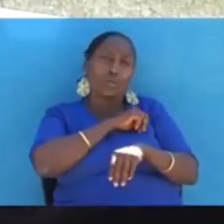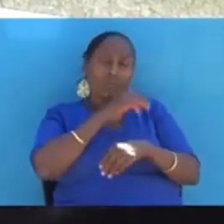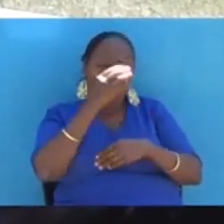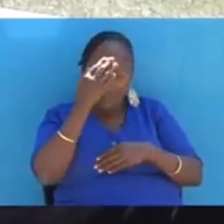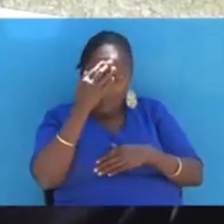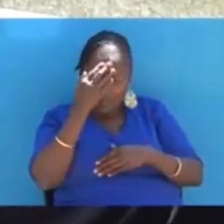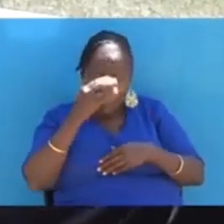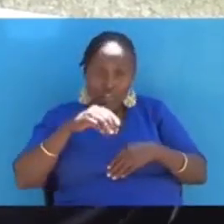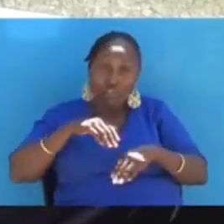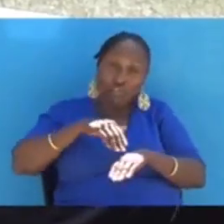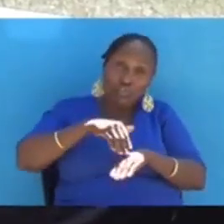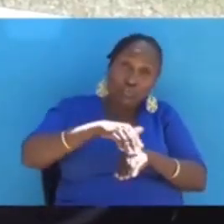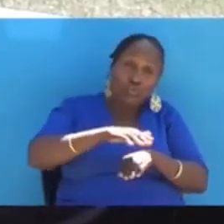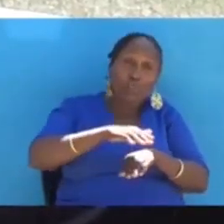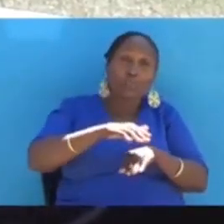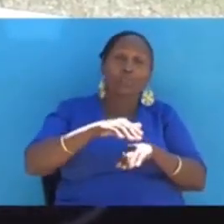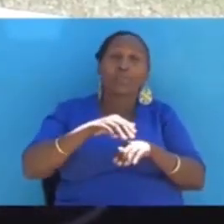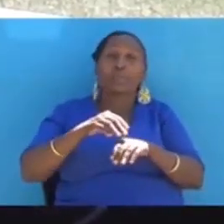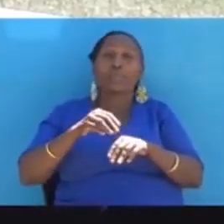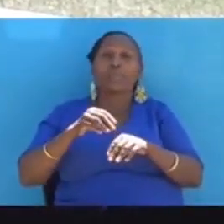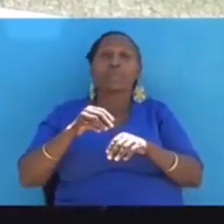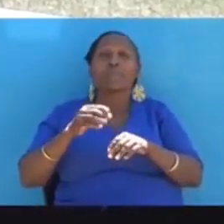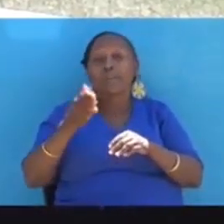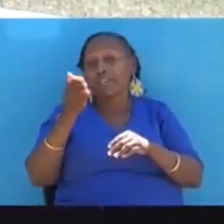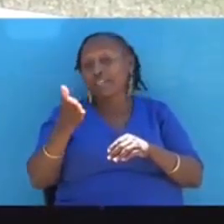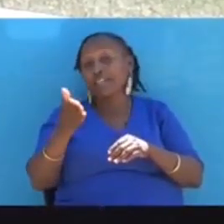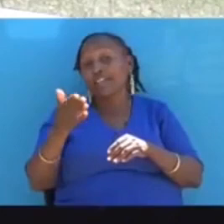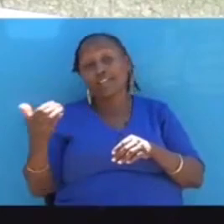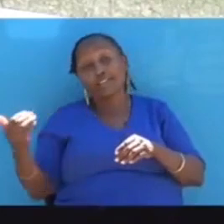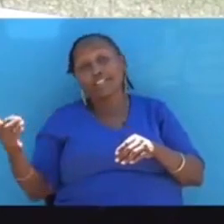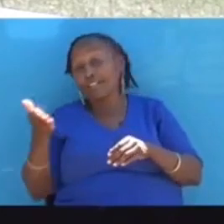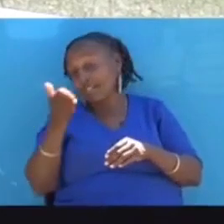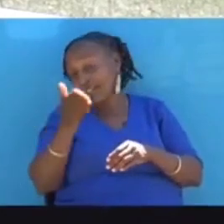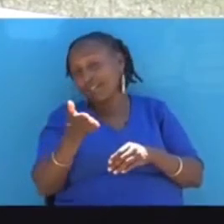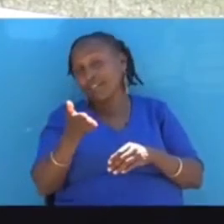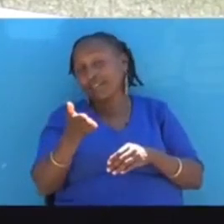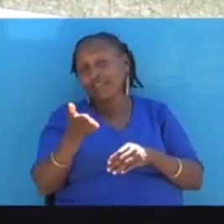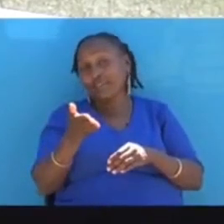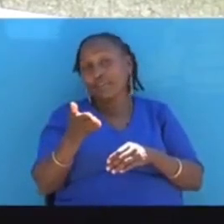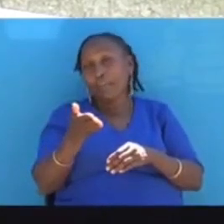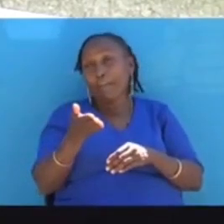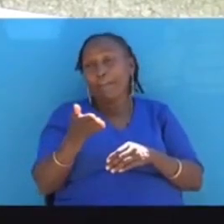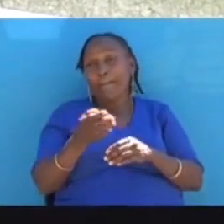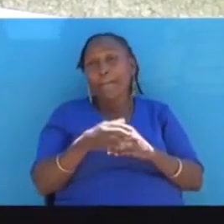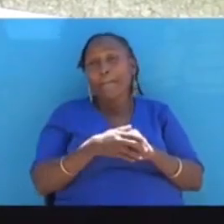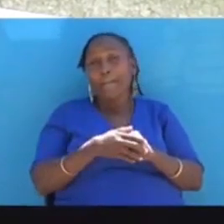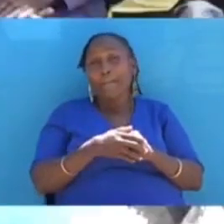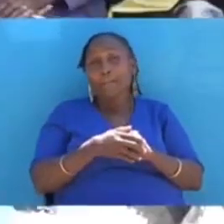akapeleka yeye katika Yala. Na mtoto wenu kutoka hapa Narok, pigieni yeye makofi.